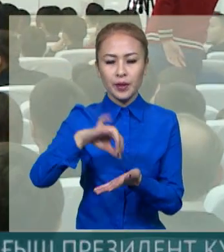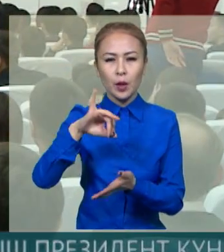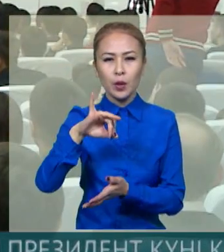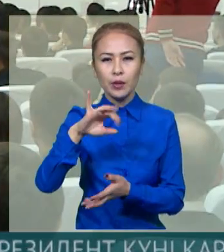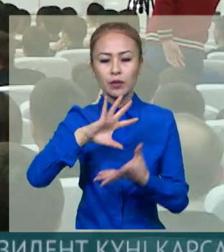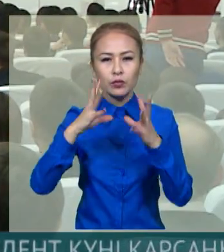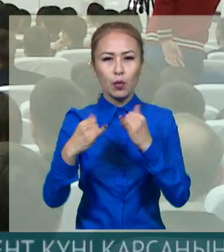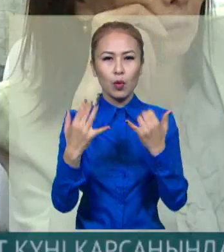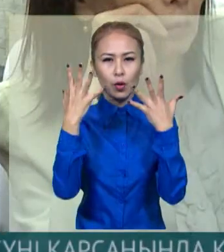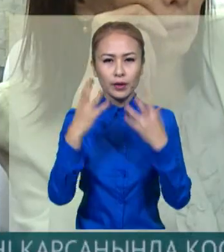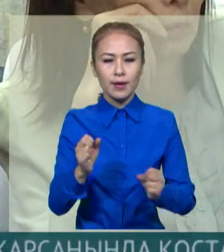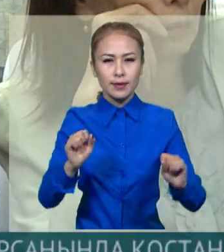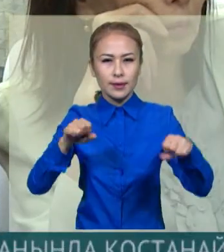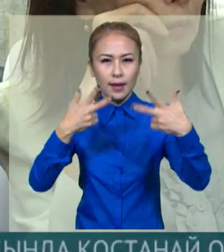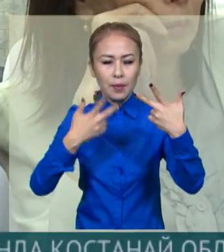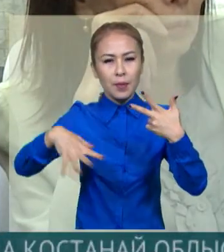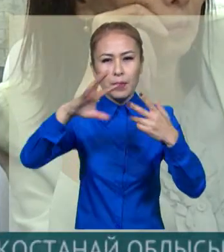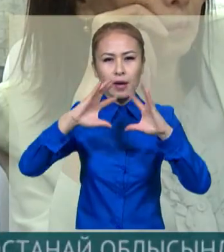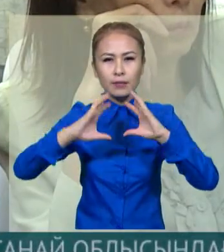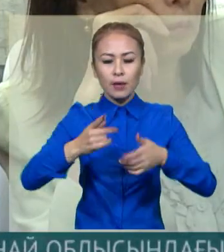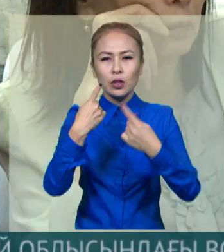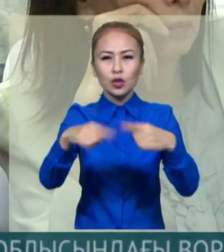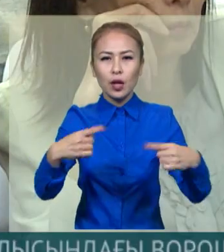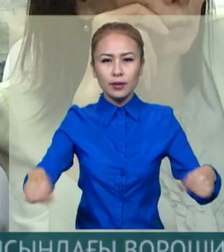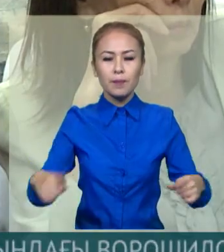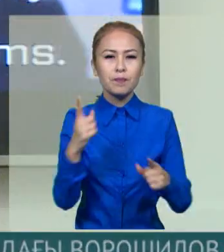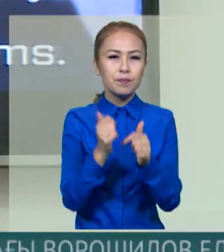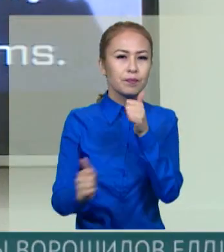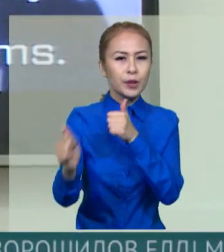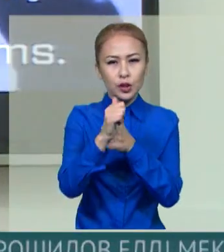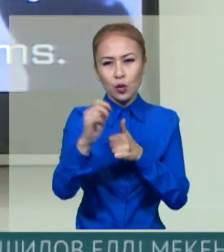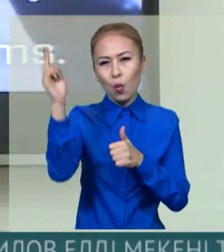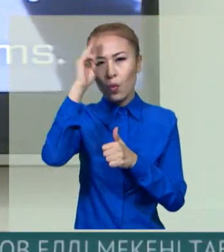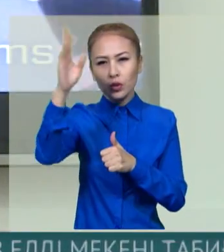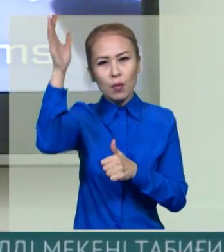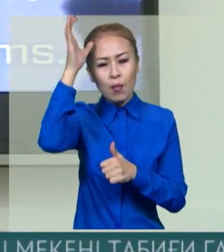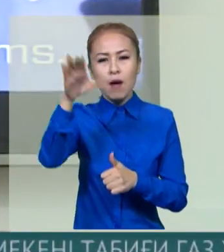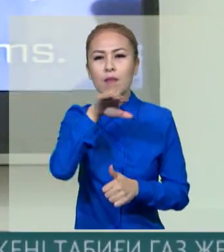Бұл күні сондай-ақ Skype арқылы дүние жүзіндегі басқа да алдыңғы қатарлы білім ордаларының